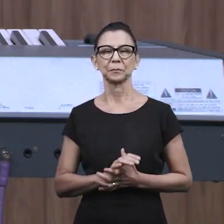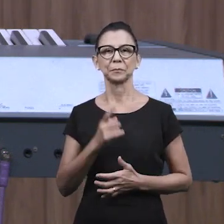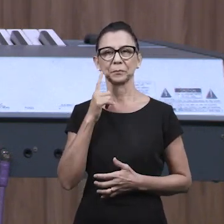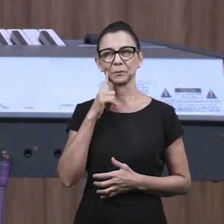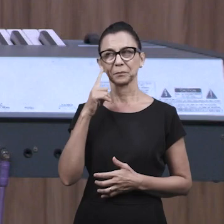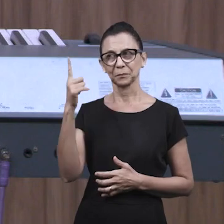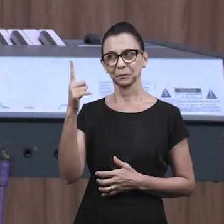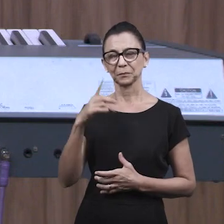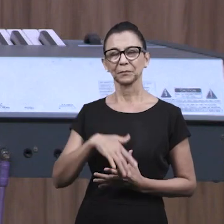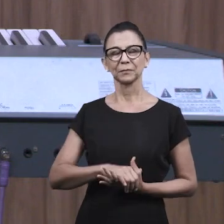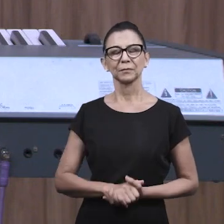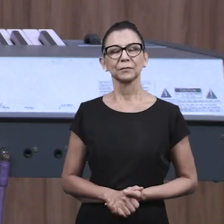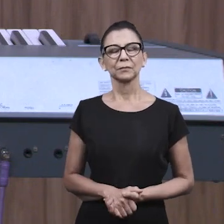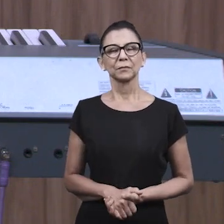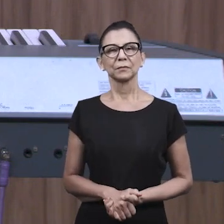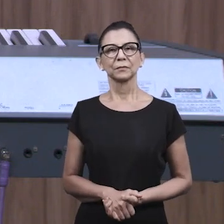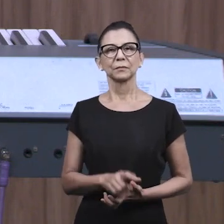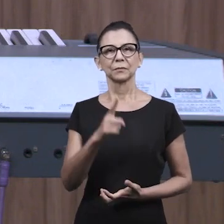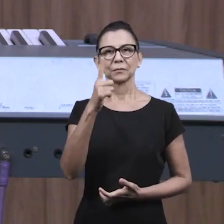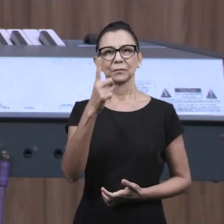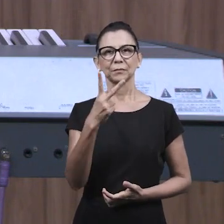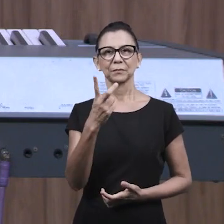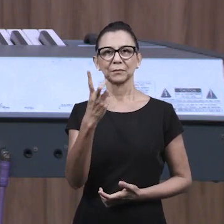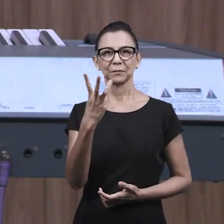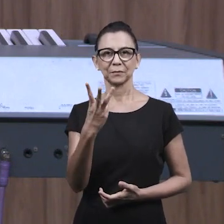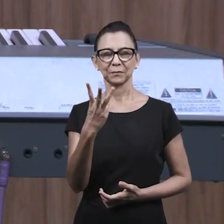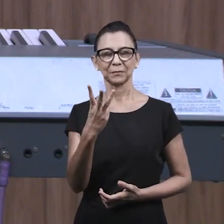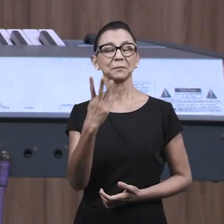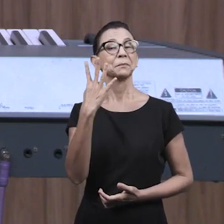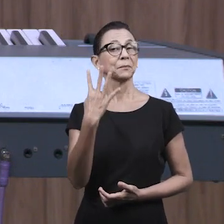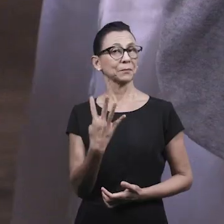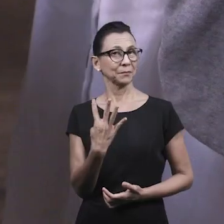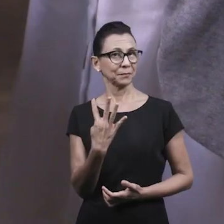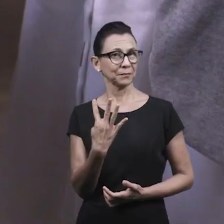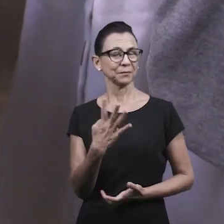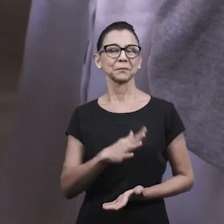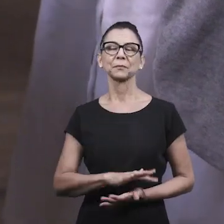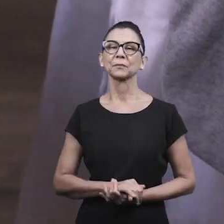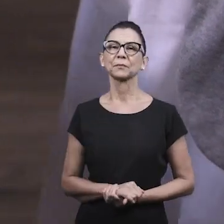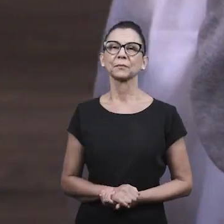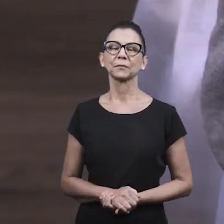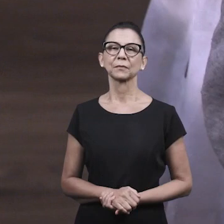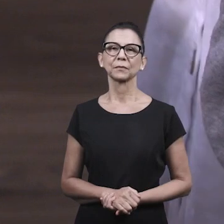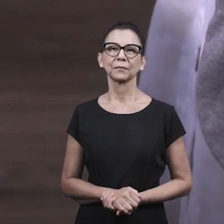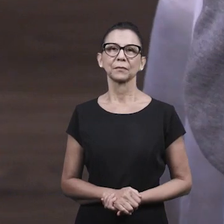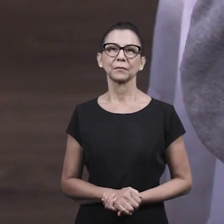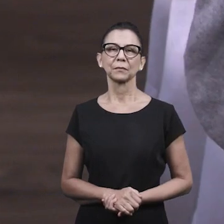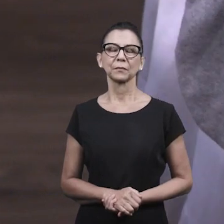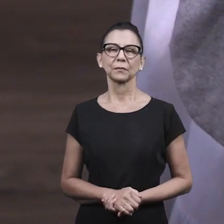lá? Allons-y. 1, 2, 3, 4.